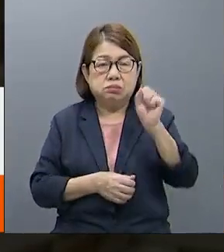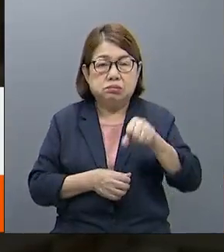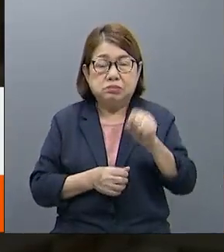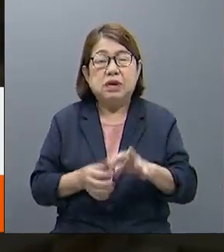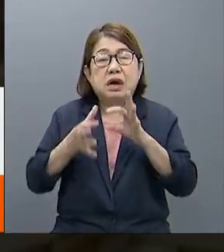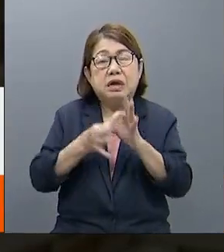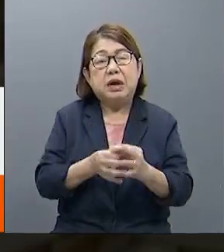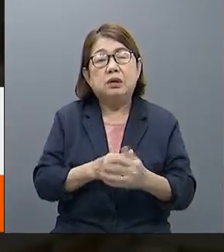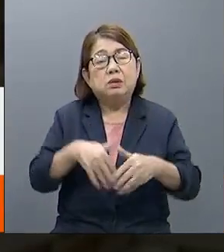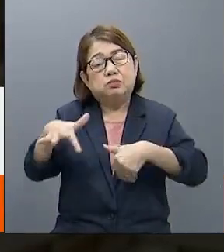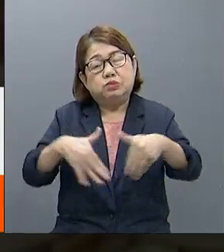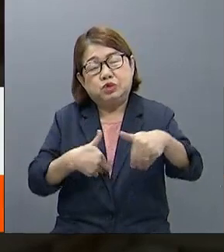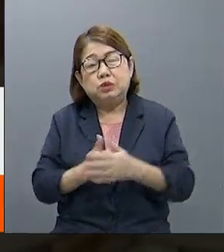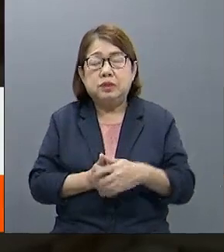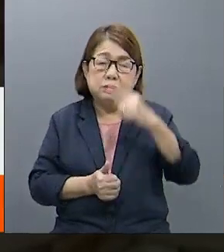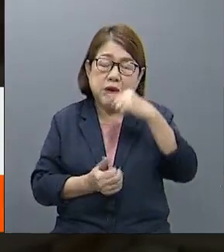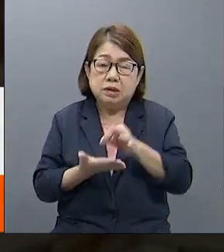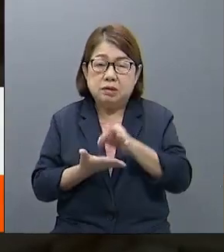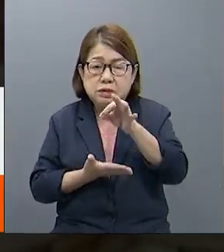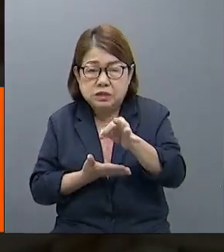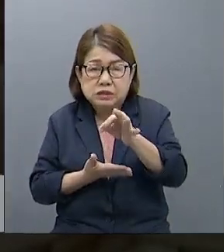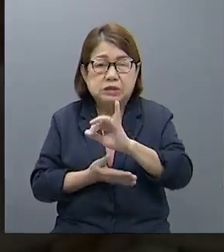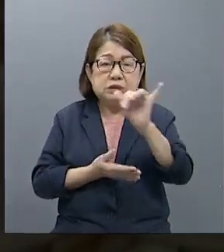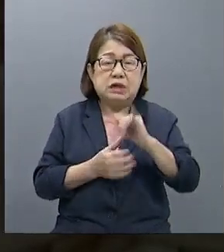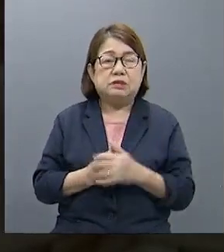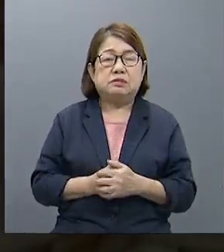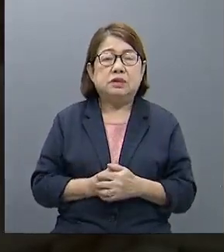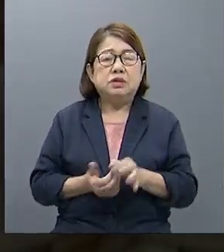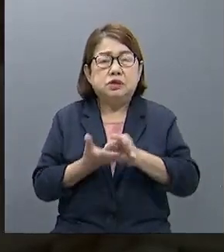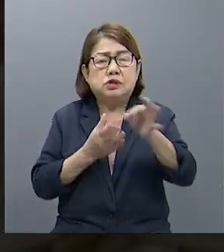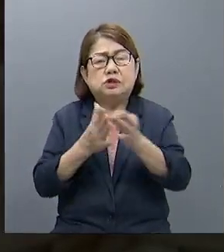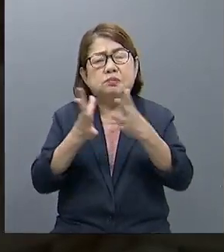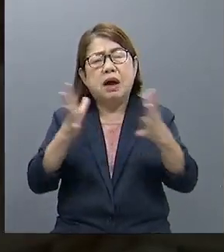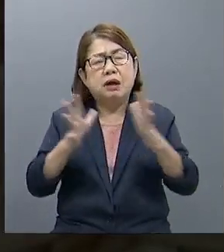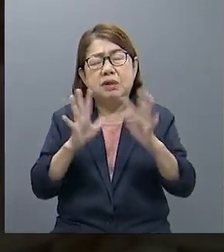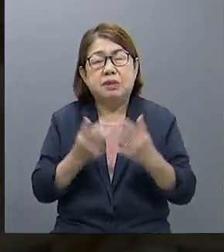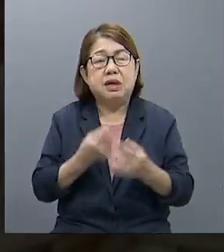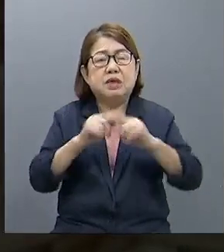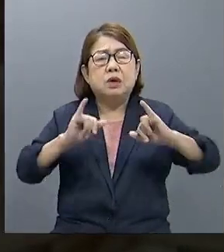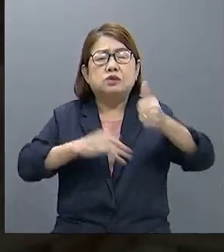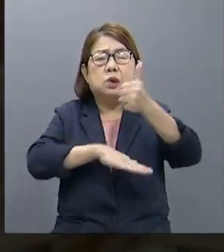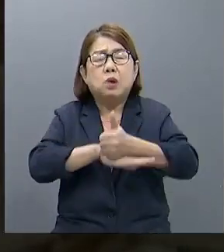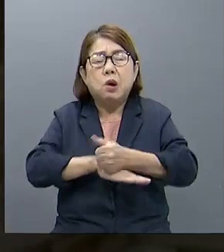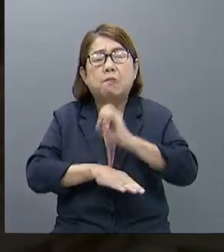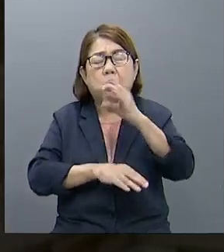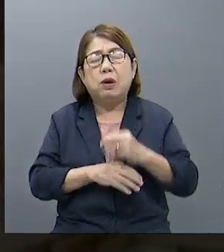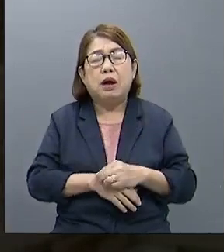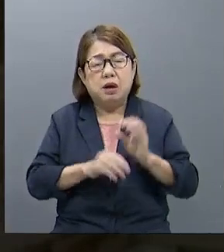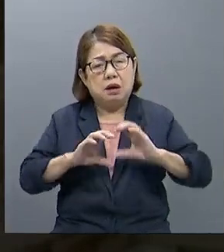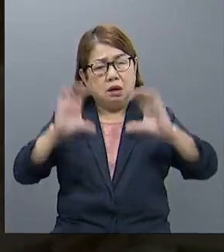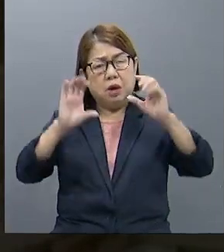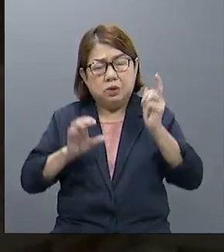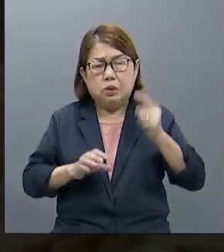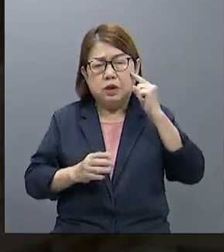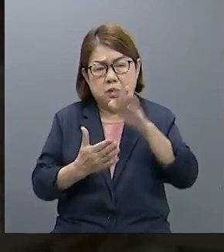ลังซื้อในบ้านเราด้วยซึ่งก็ยังไม่ได้แข็งแกร่งมากพอนะคะแน่นอนค่ะในมุมมองของผู้ประกอบการบอกว่ารัฐบาลต้องมีมาตรการ